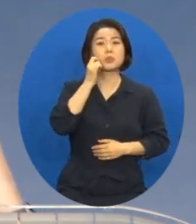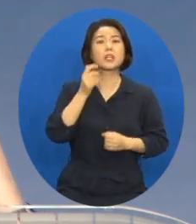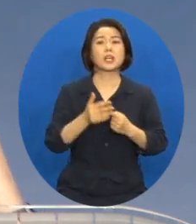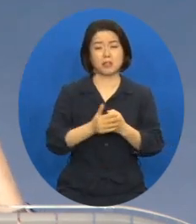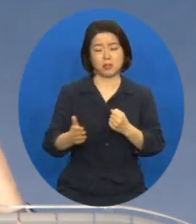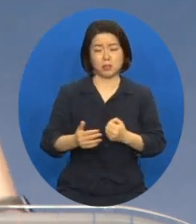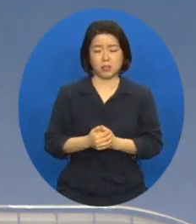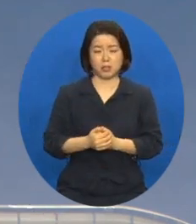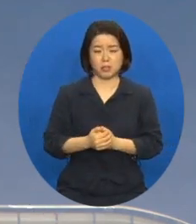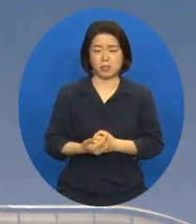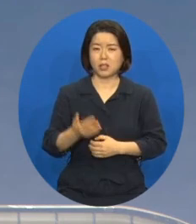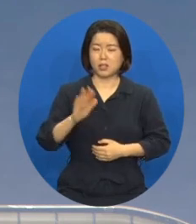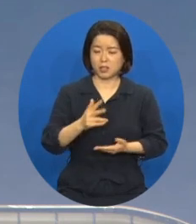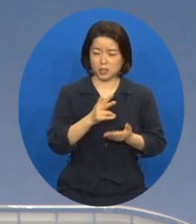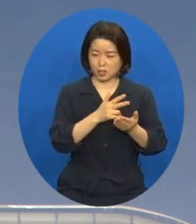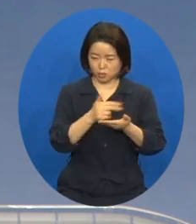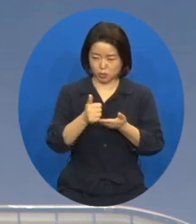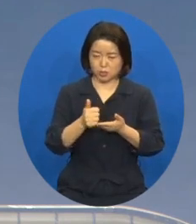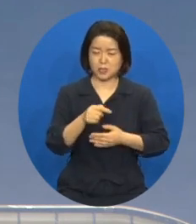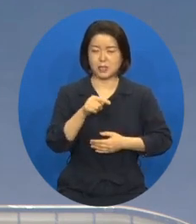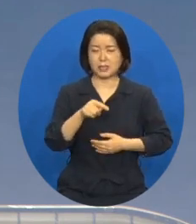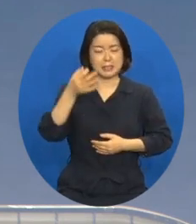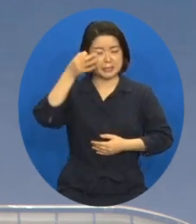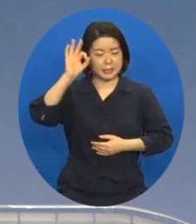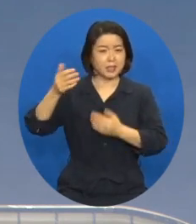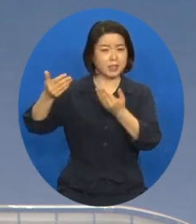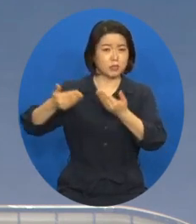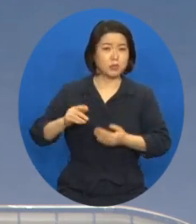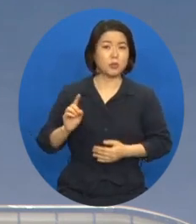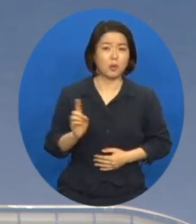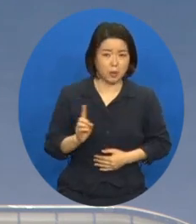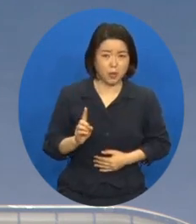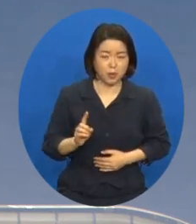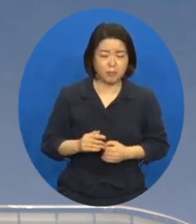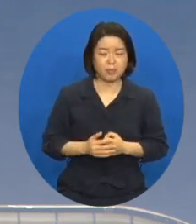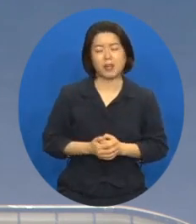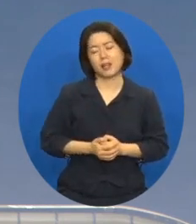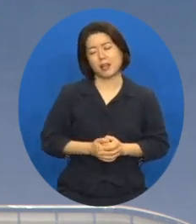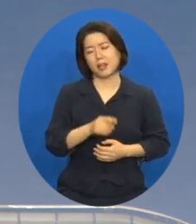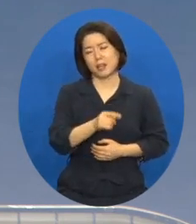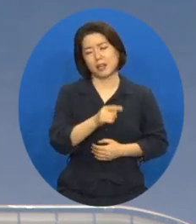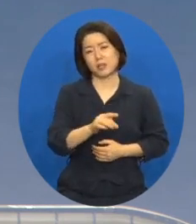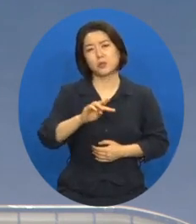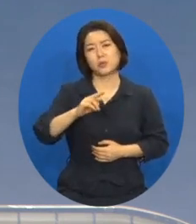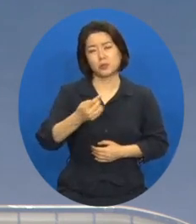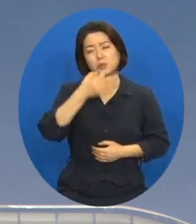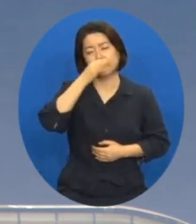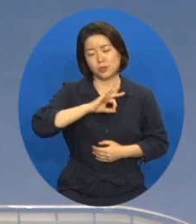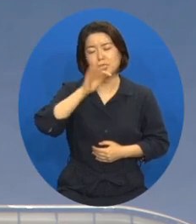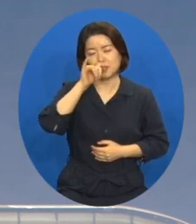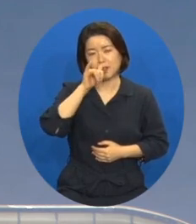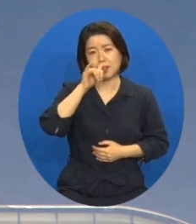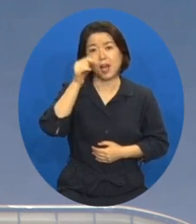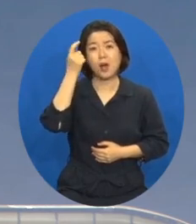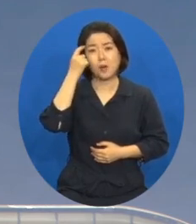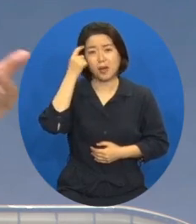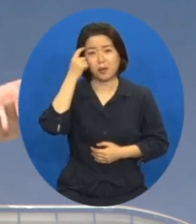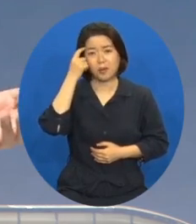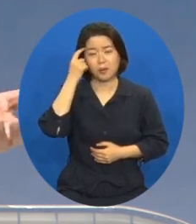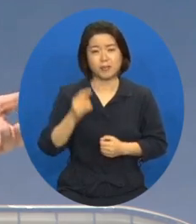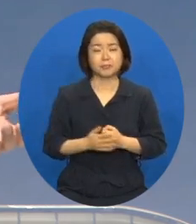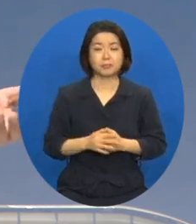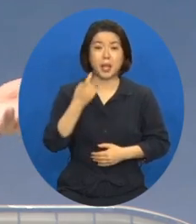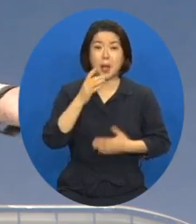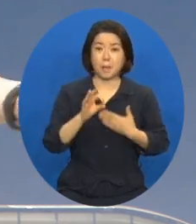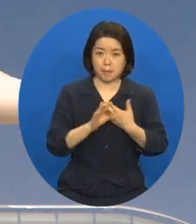그런데 주님이 그런 걸 깨닫게 하시더라고요. 이것도 유익하더라고요. 왜 그렇습니까?